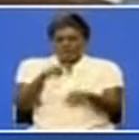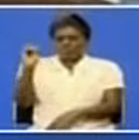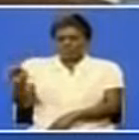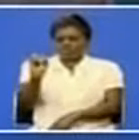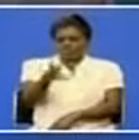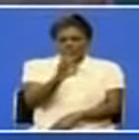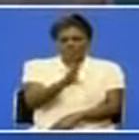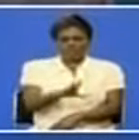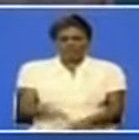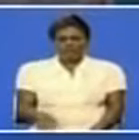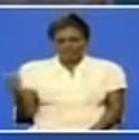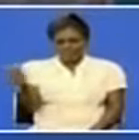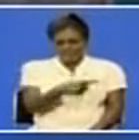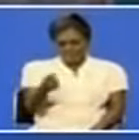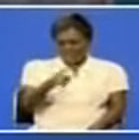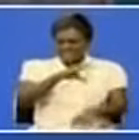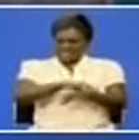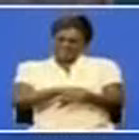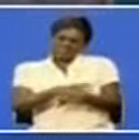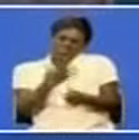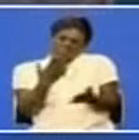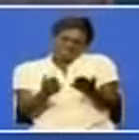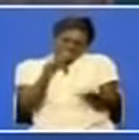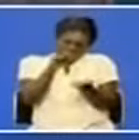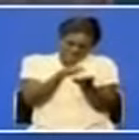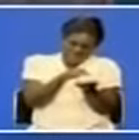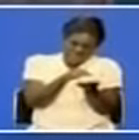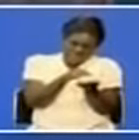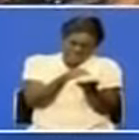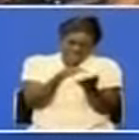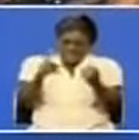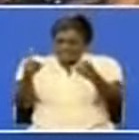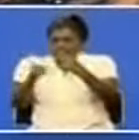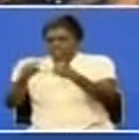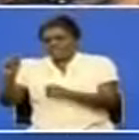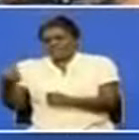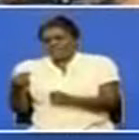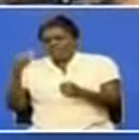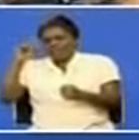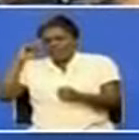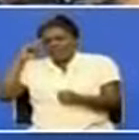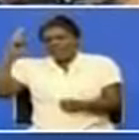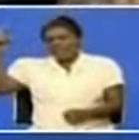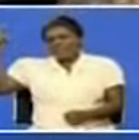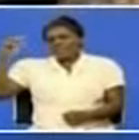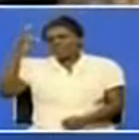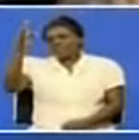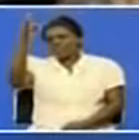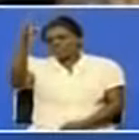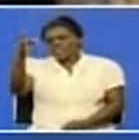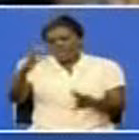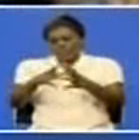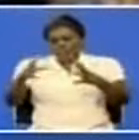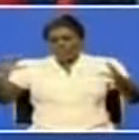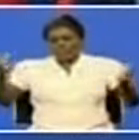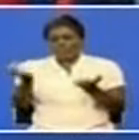kampuni mbalimbali. Per month mtu anaweza apata, the least anaweza apata ni 6000. Maono yao katika miaka 3 ijayo ni